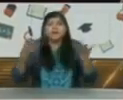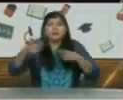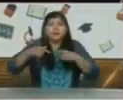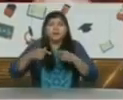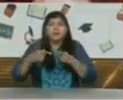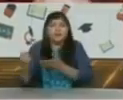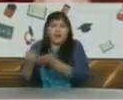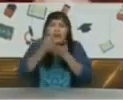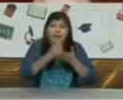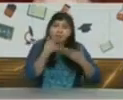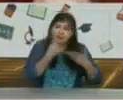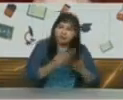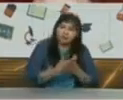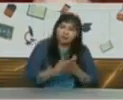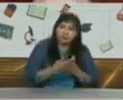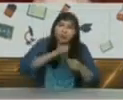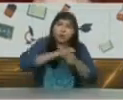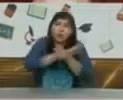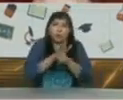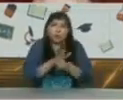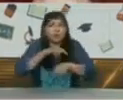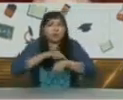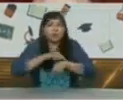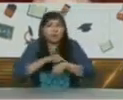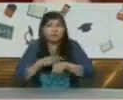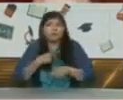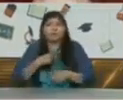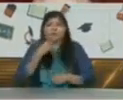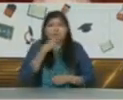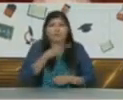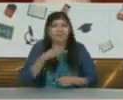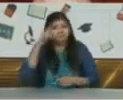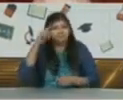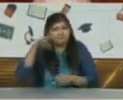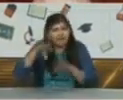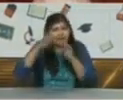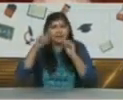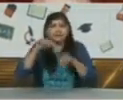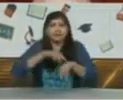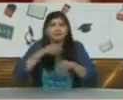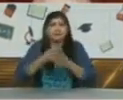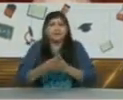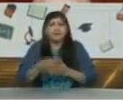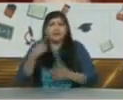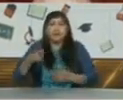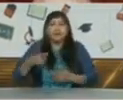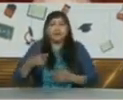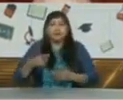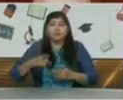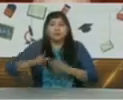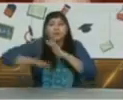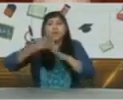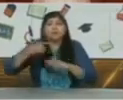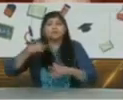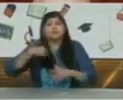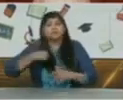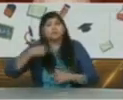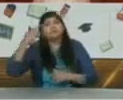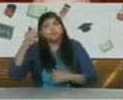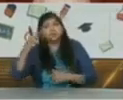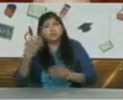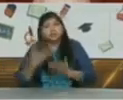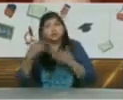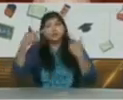है, ये इस कोरोना काल में ज्यादा पता चला है। आपको इस बात का एहसास हुआ